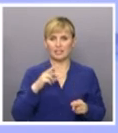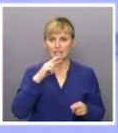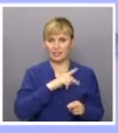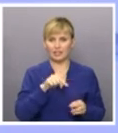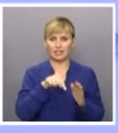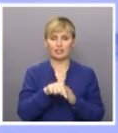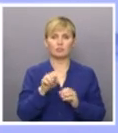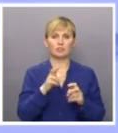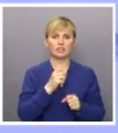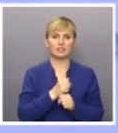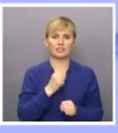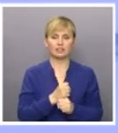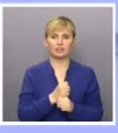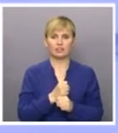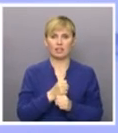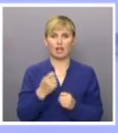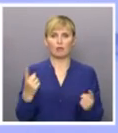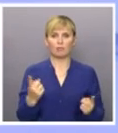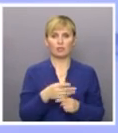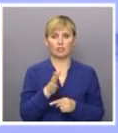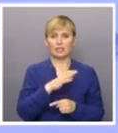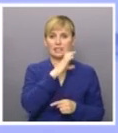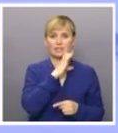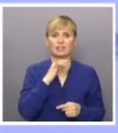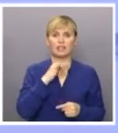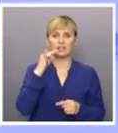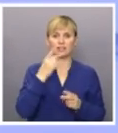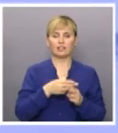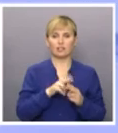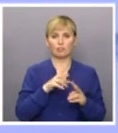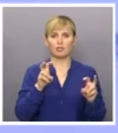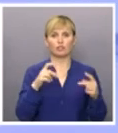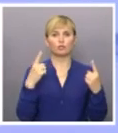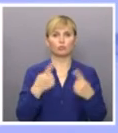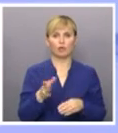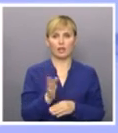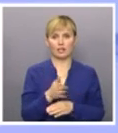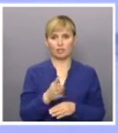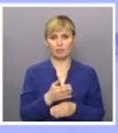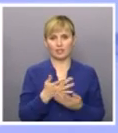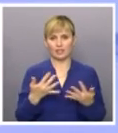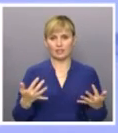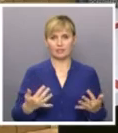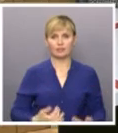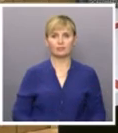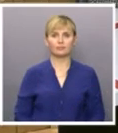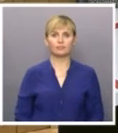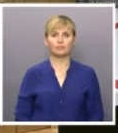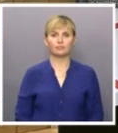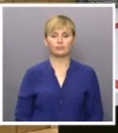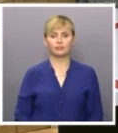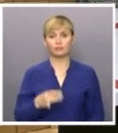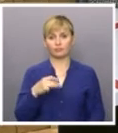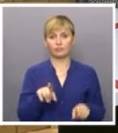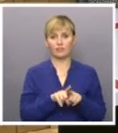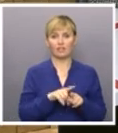морь, белый толстолобик, пестрый толсторобик. А в Северном Казахстане это были сиговые рыбы, то есть пелить, ну, сик сам по себе. Вот. Но даже тогда, ну,